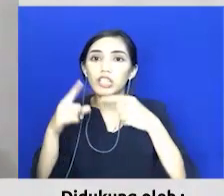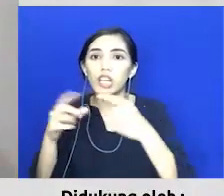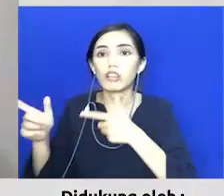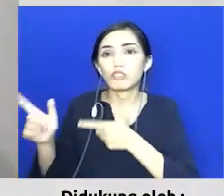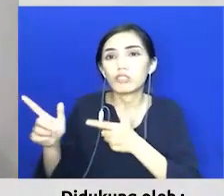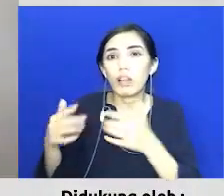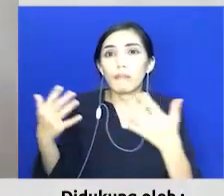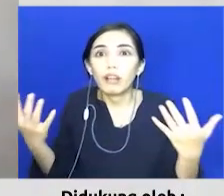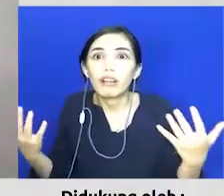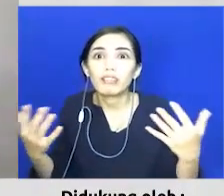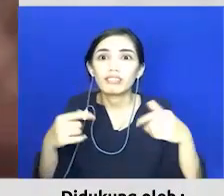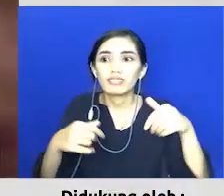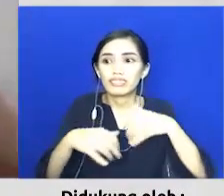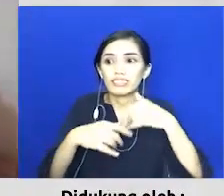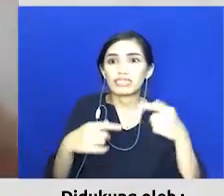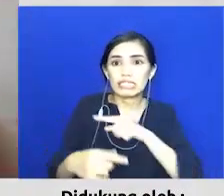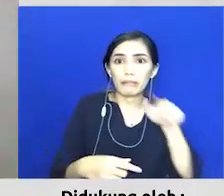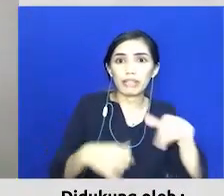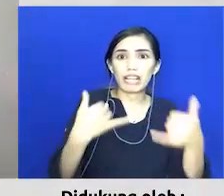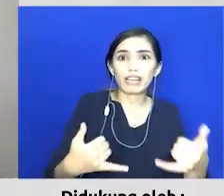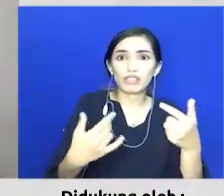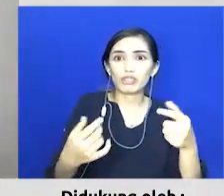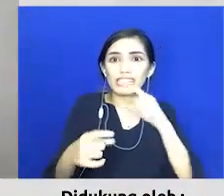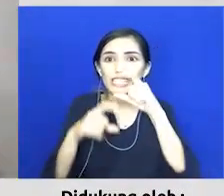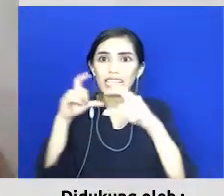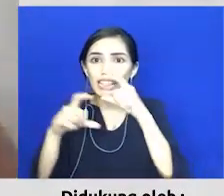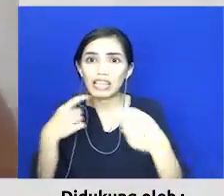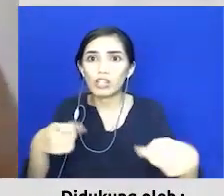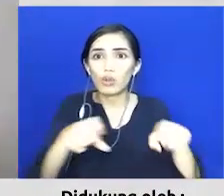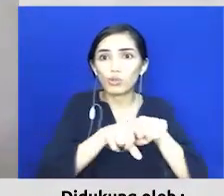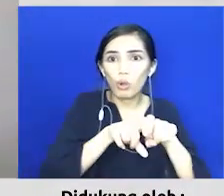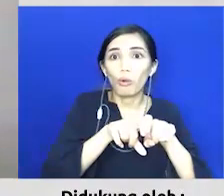orde baru lagi-lagi yang itu tadi gitu. Jadi ketika pemikiran kritis